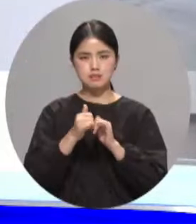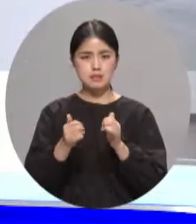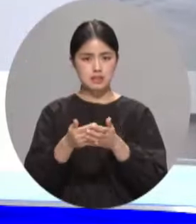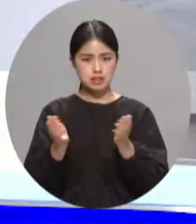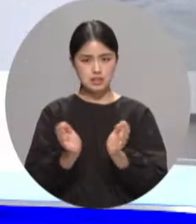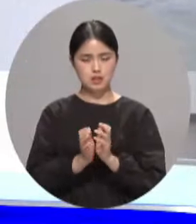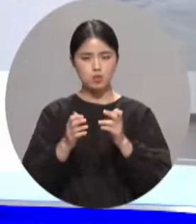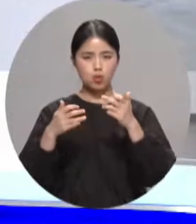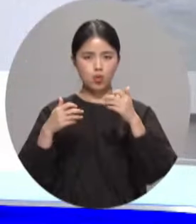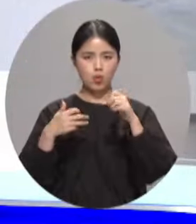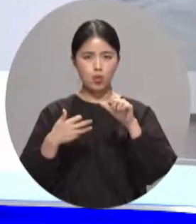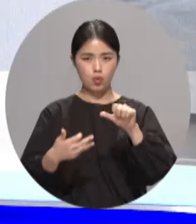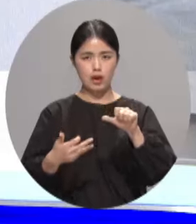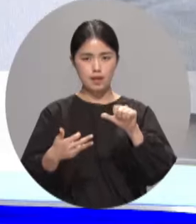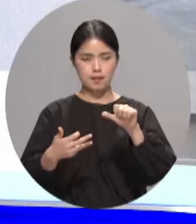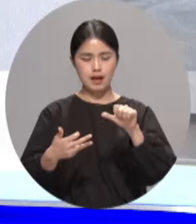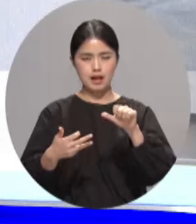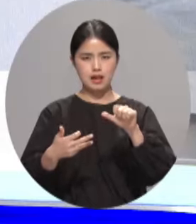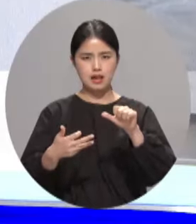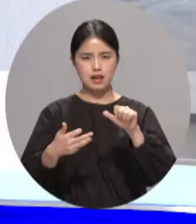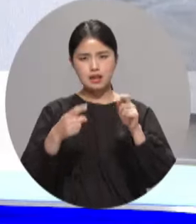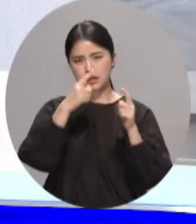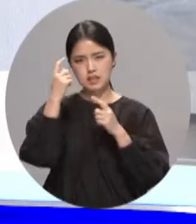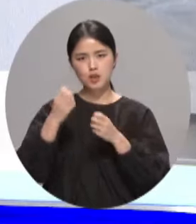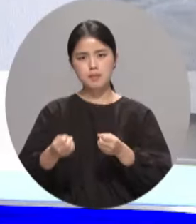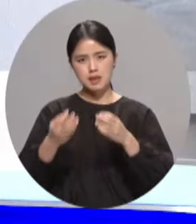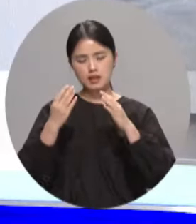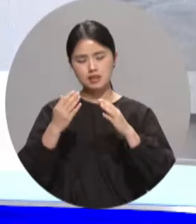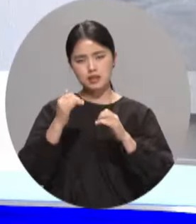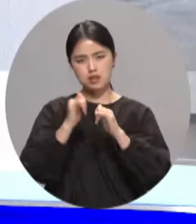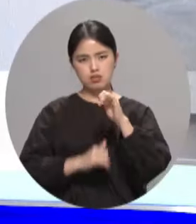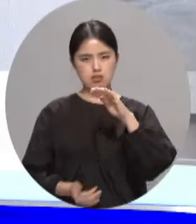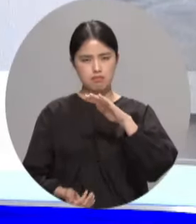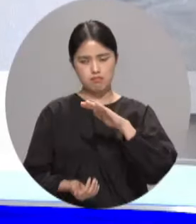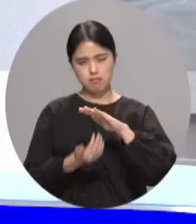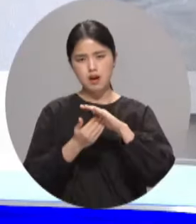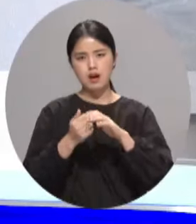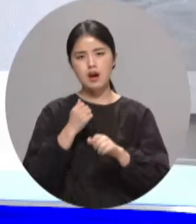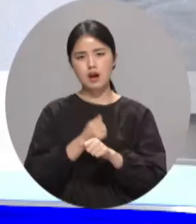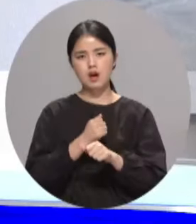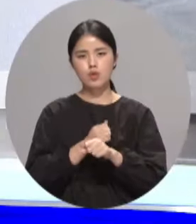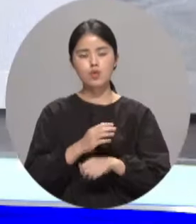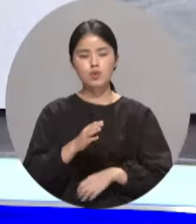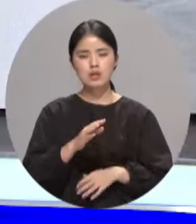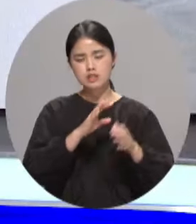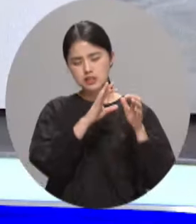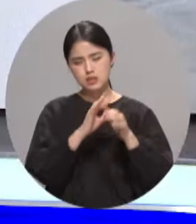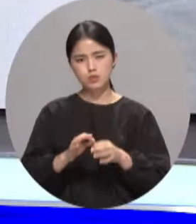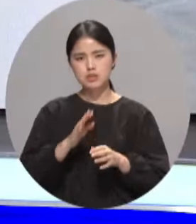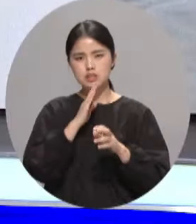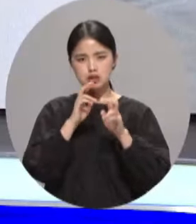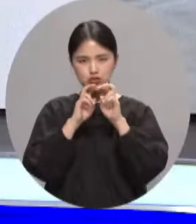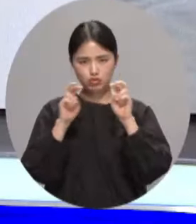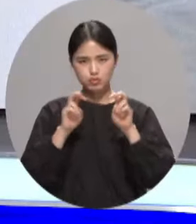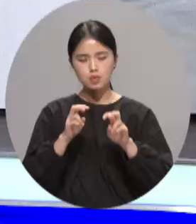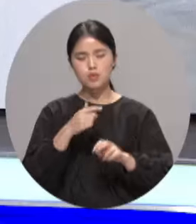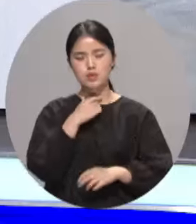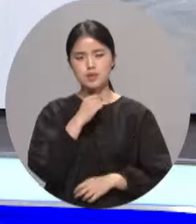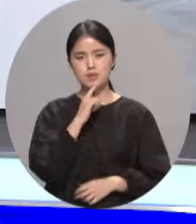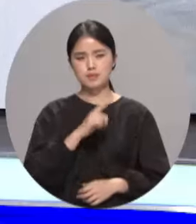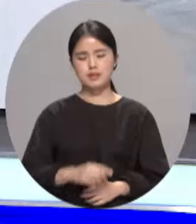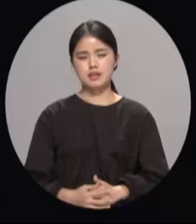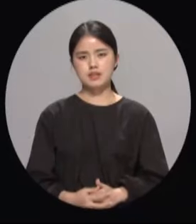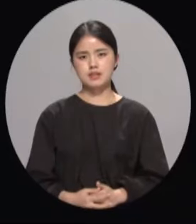5.18 민주화운동 기념행사를 열고 지속적인 진상규명을 촉구하고 나섰습니다. 이주연 기자입니다.